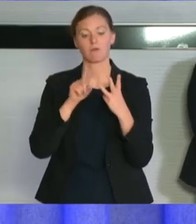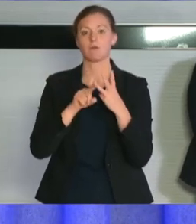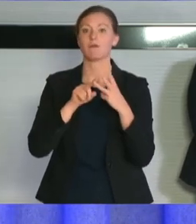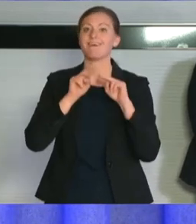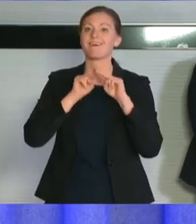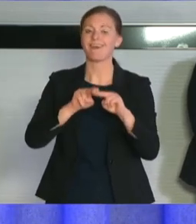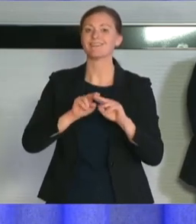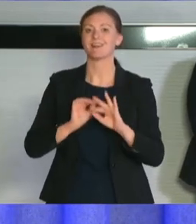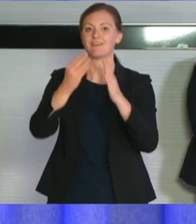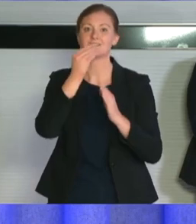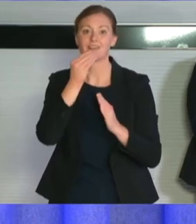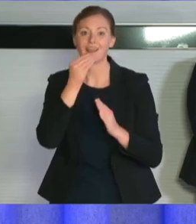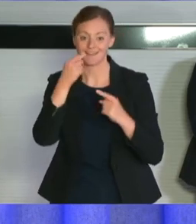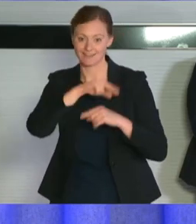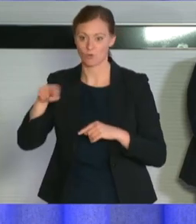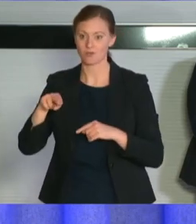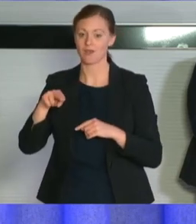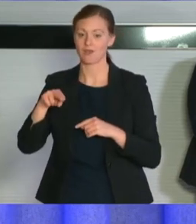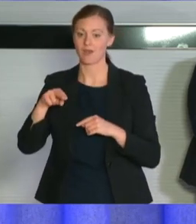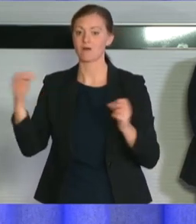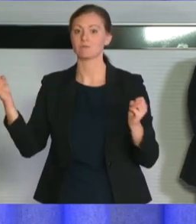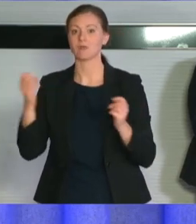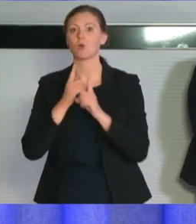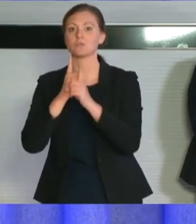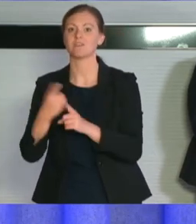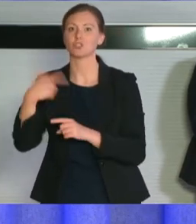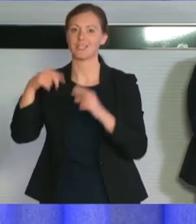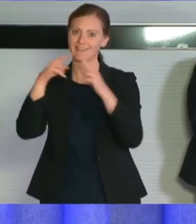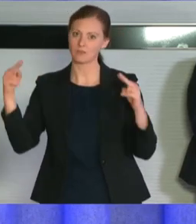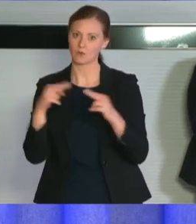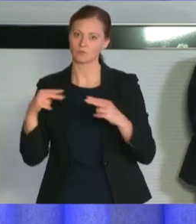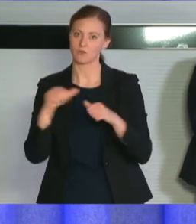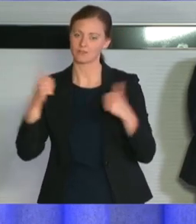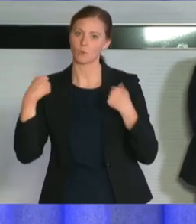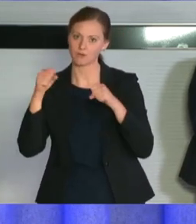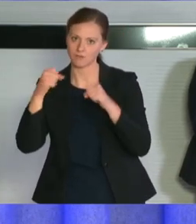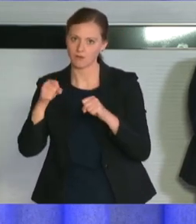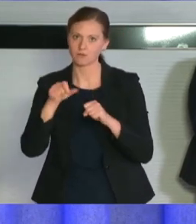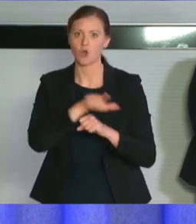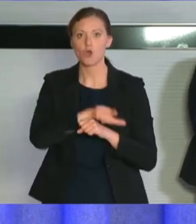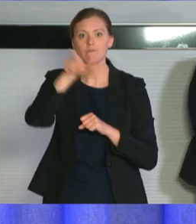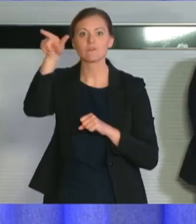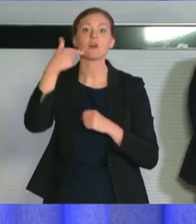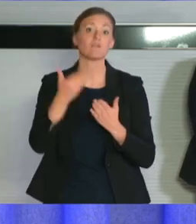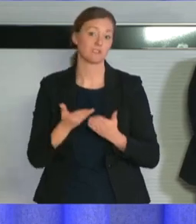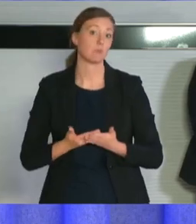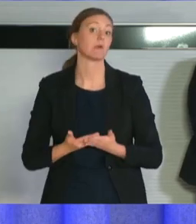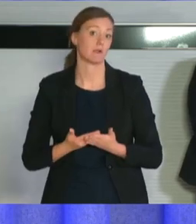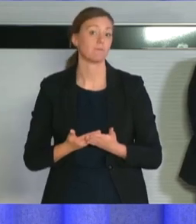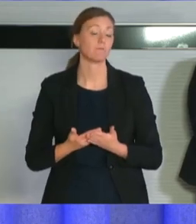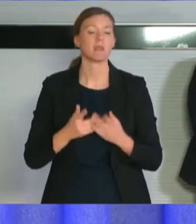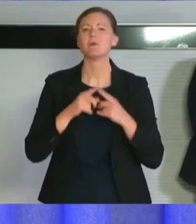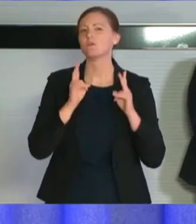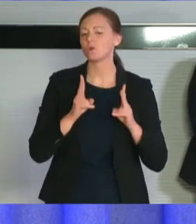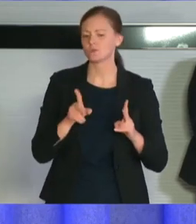for eksempel i Norge er jo først og fremst rammet av de internasjonale tiltakene, de store luftfarten for eksempel. Og selvfølgelig